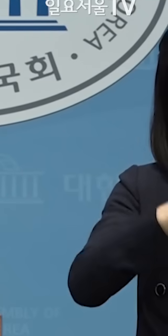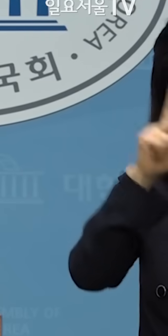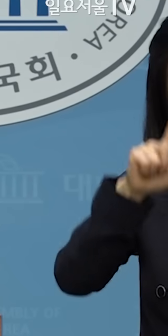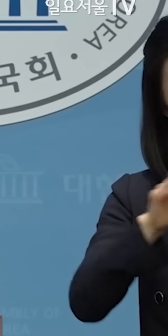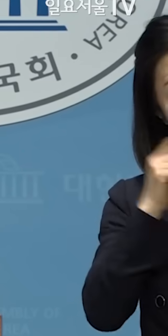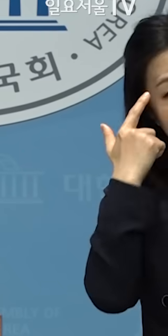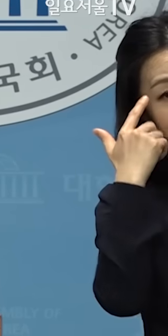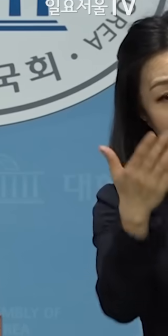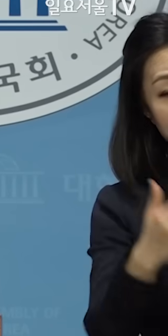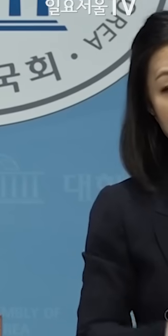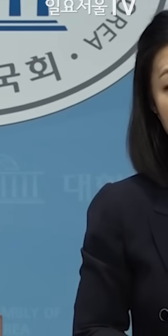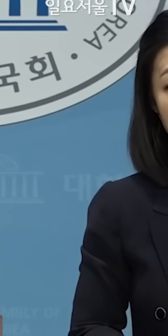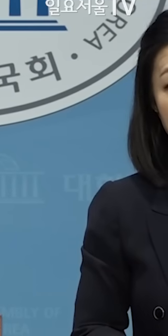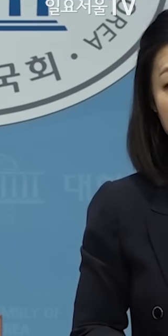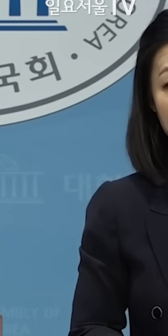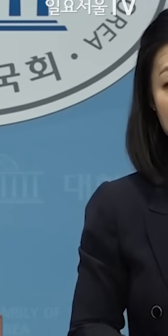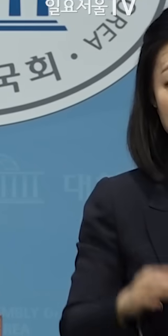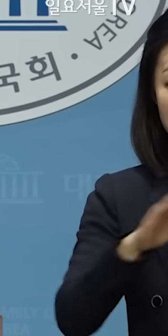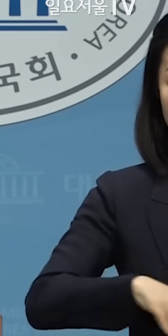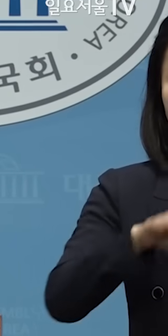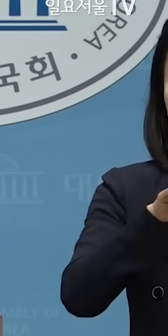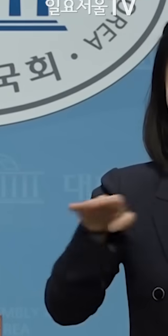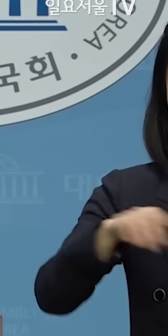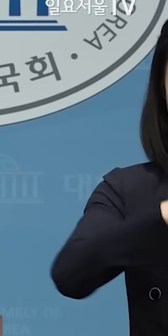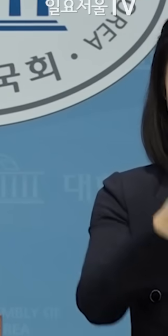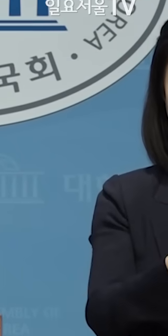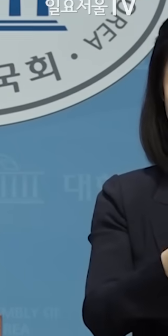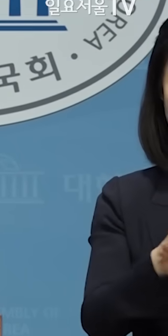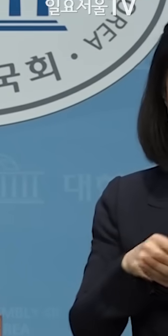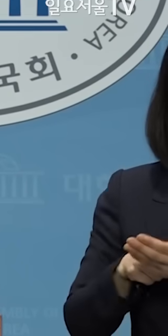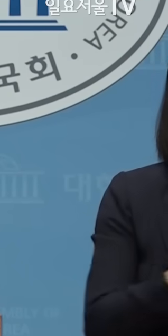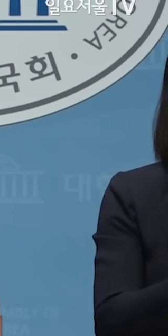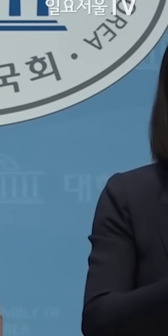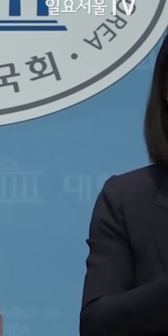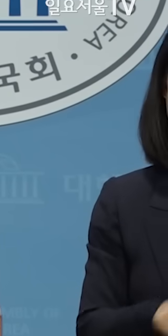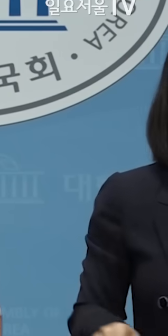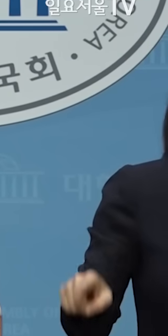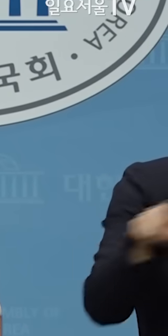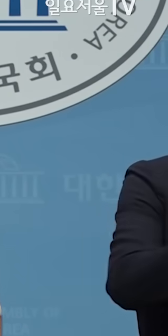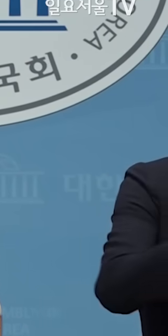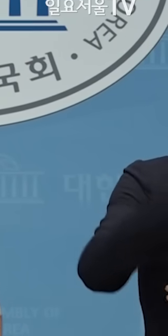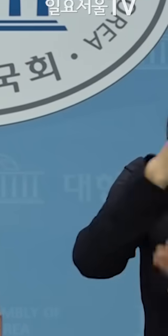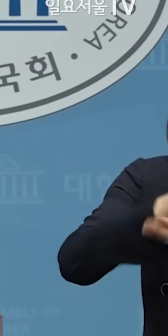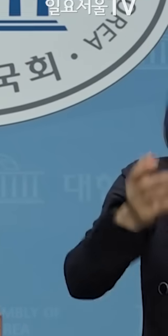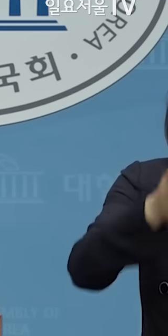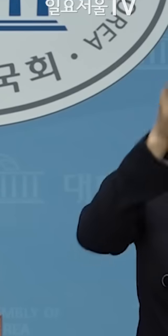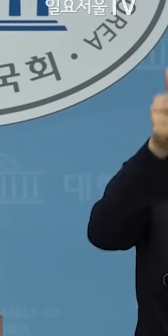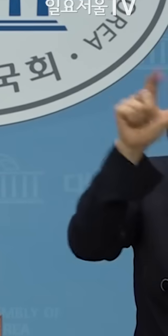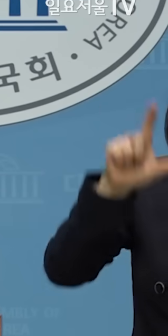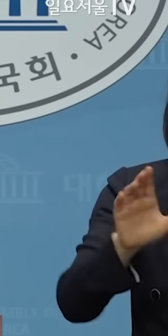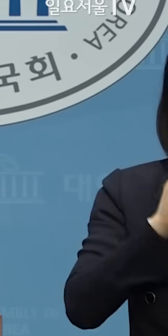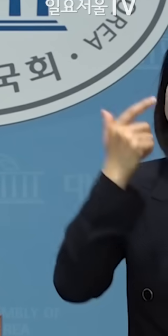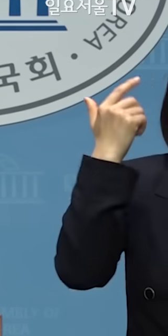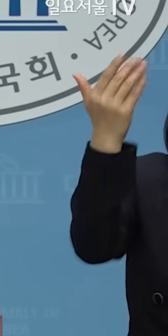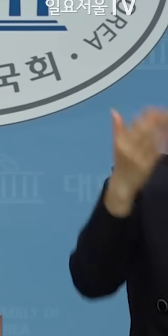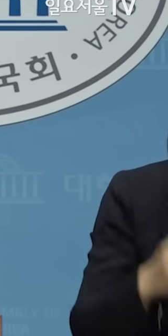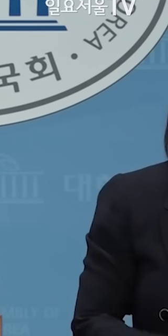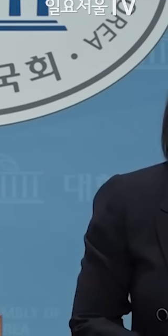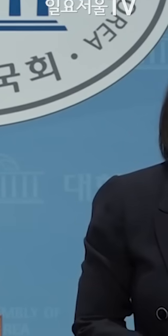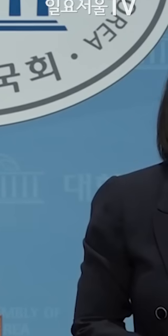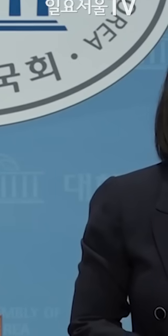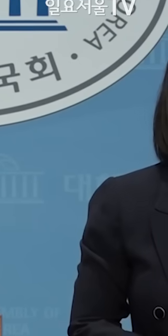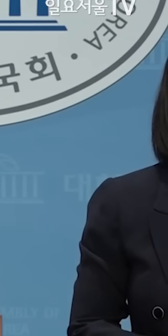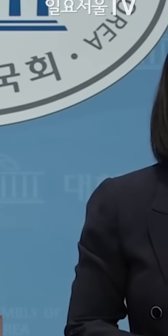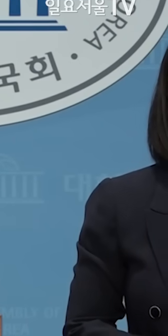모 습 공명정대한 법집행에 앞장서야 할 법무부의 수장이었던 자의 모습이 정